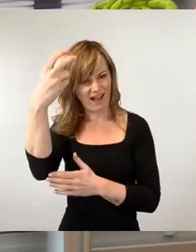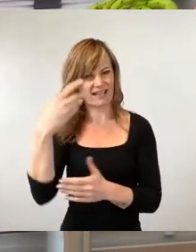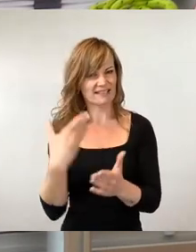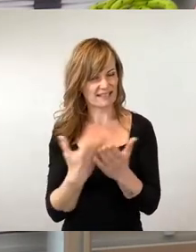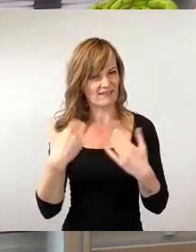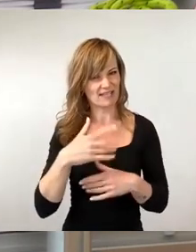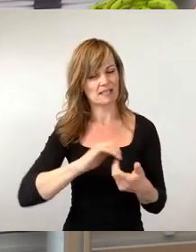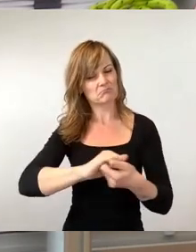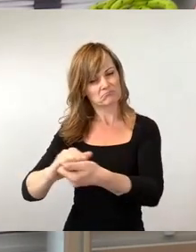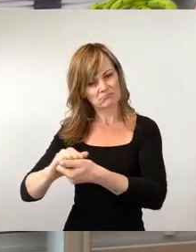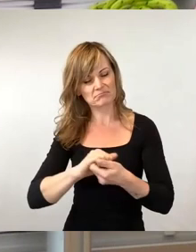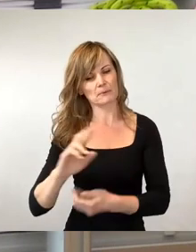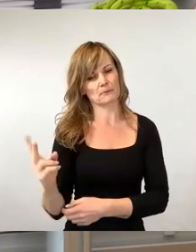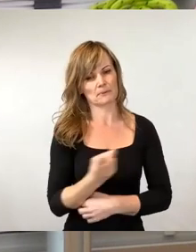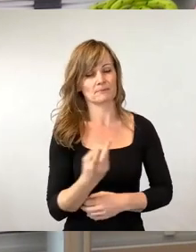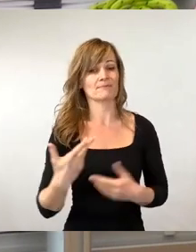eine geradzahlige